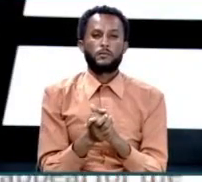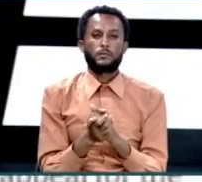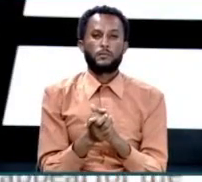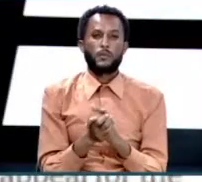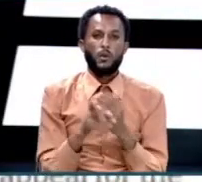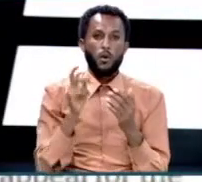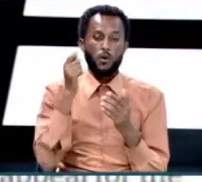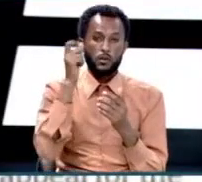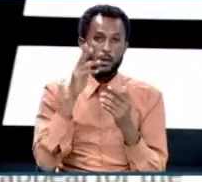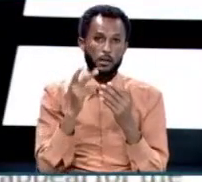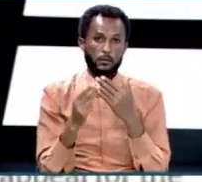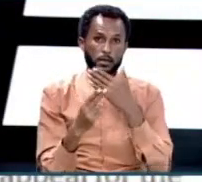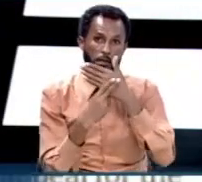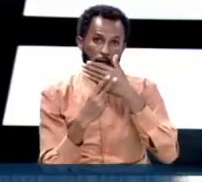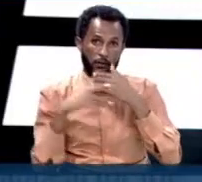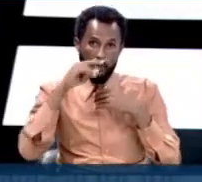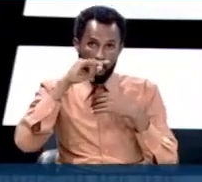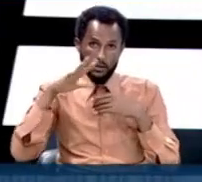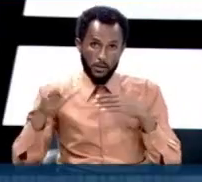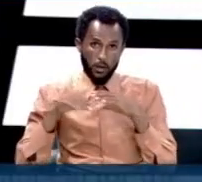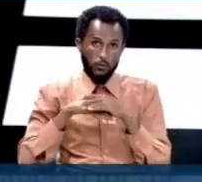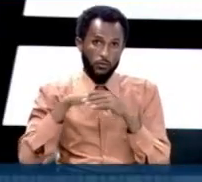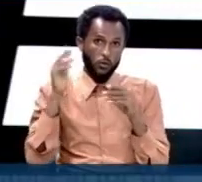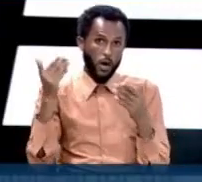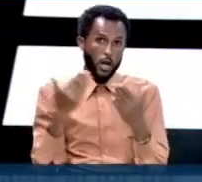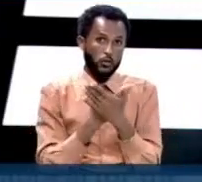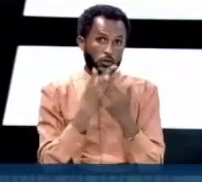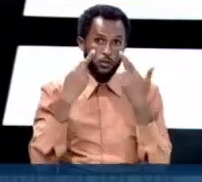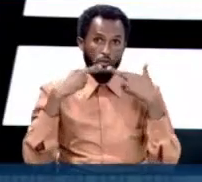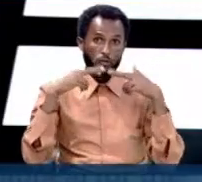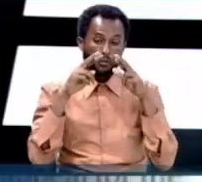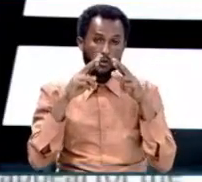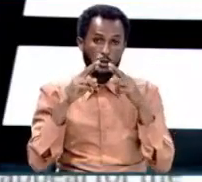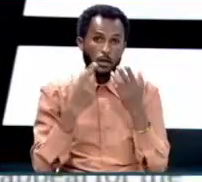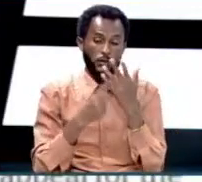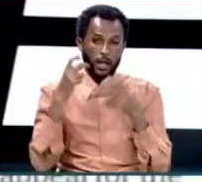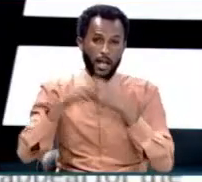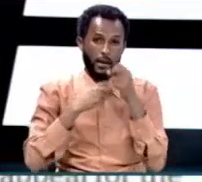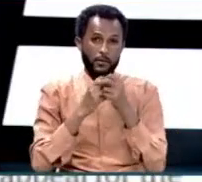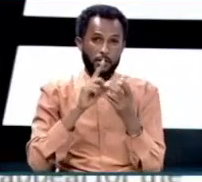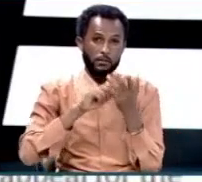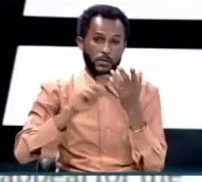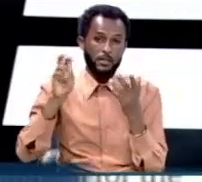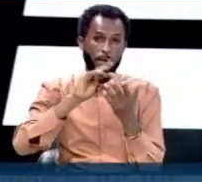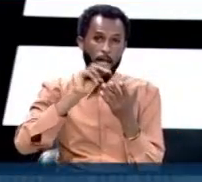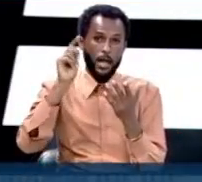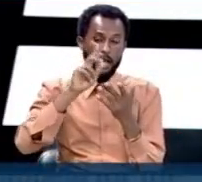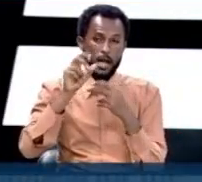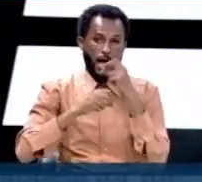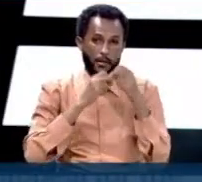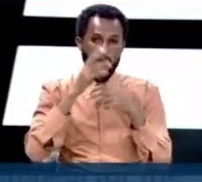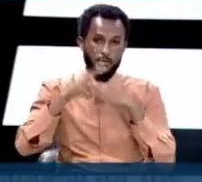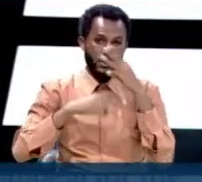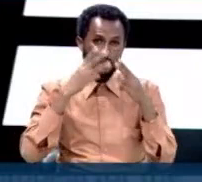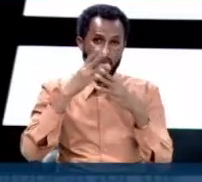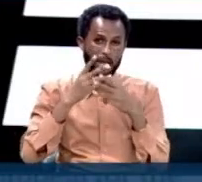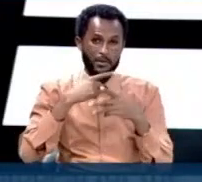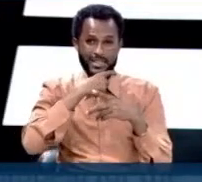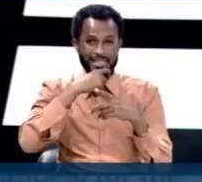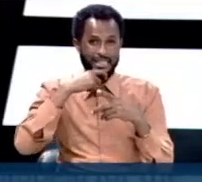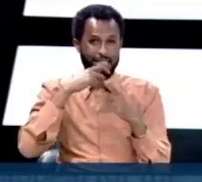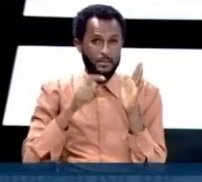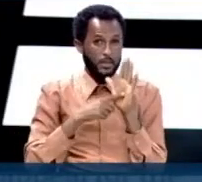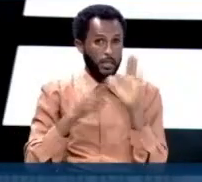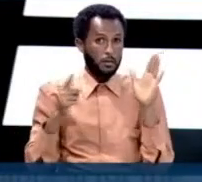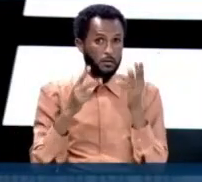ኦግስ ፋምን ሴቭ ዘ ችልድረንን ኣብ ዘውፅዎ ሓዱሽ ፀብጻብ ኣብዚ ዓመት 181 ሚልዮን ህዝብታት ዓለም ንሓደጋ ድርቂ ከም